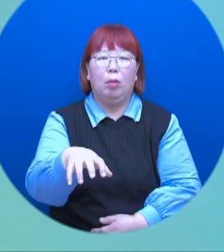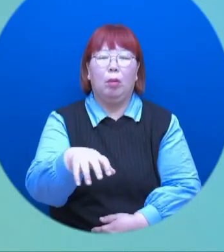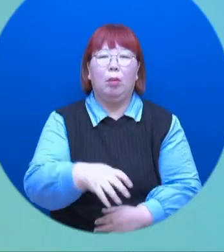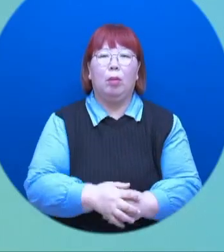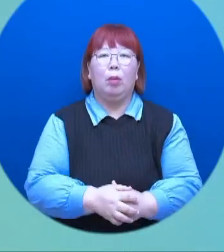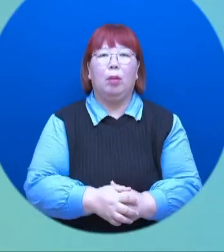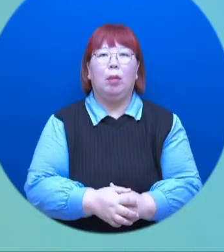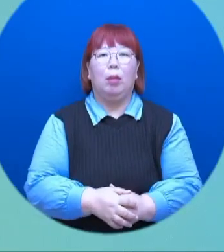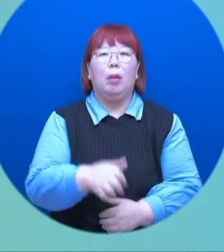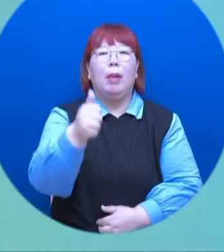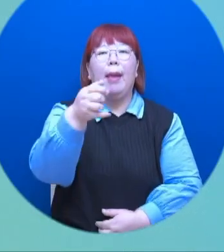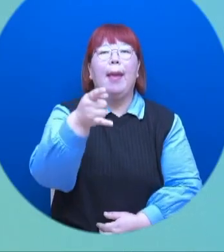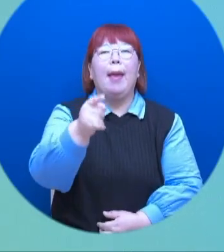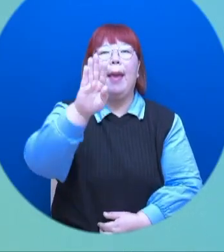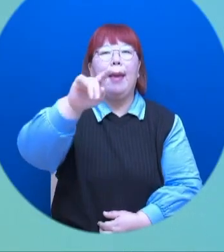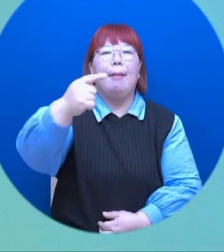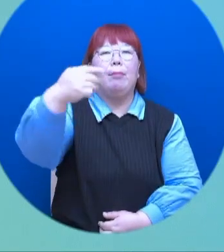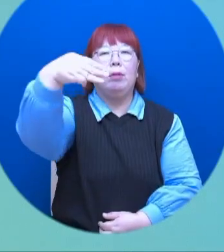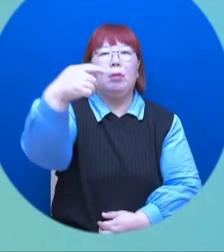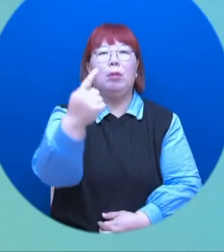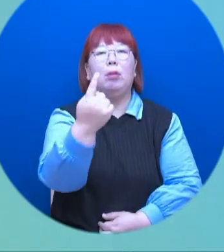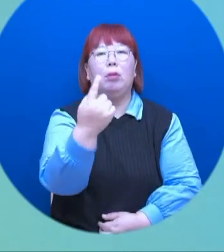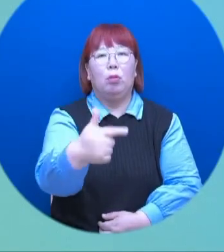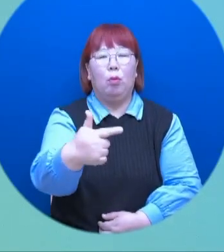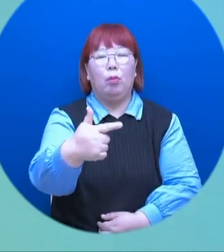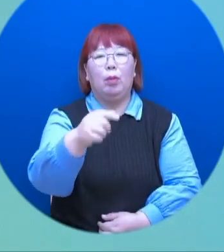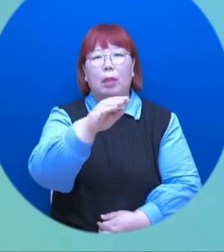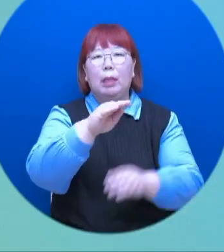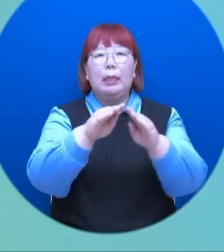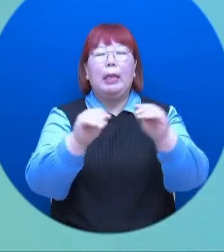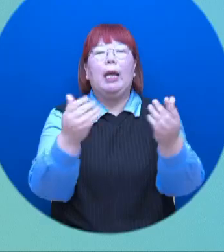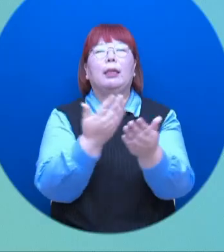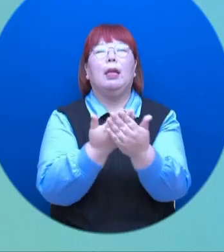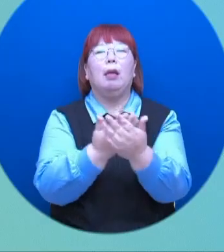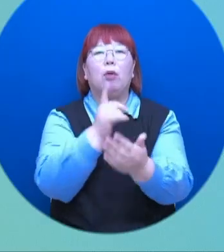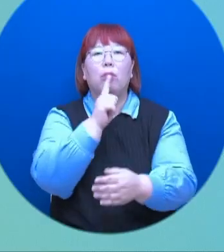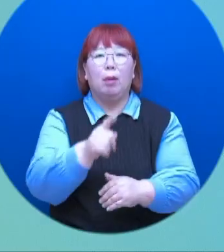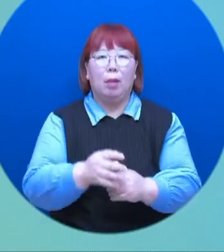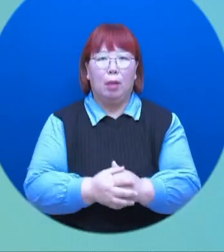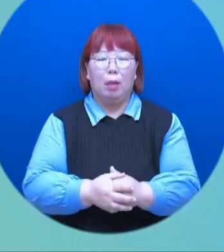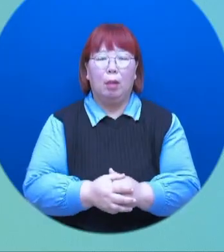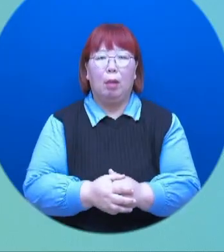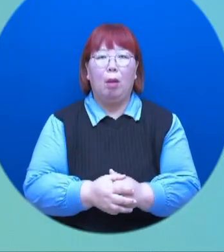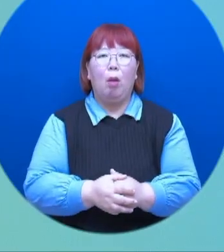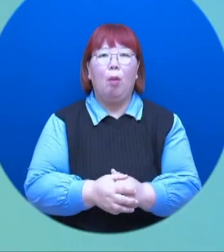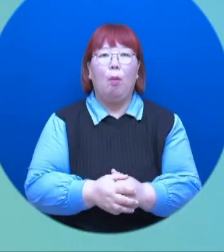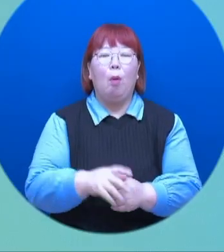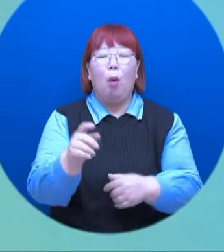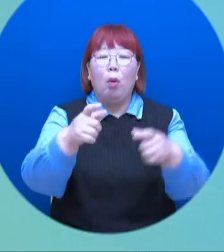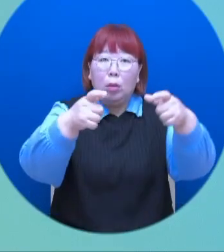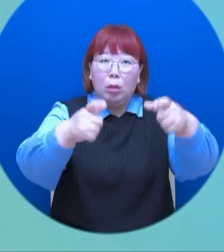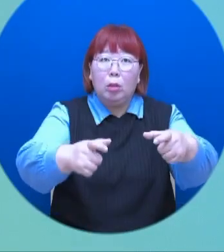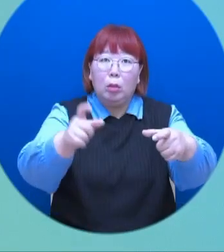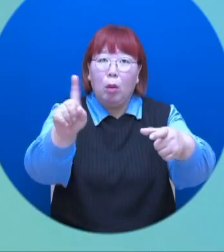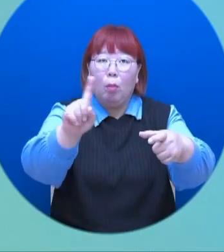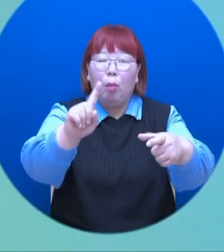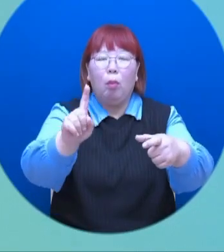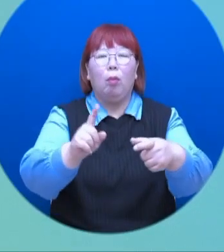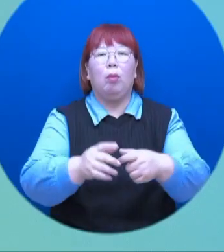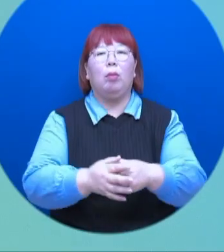말하죠. 헤브론이었다. 그러면 그 헤브론은 어떤